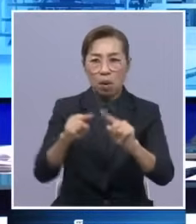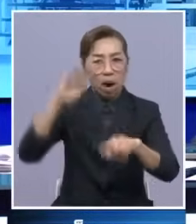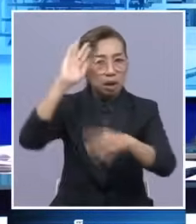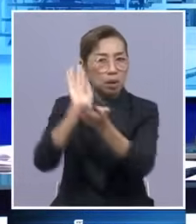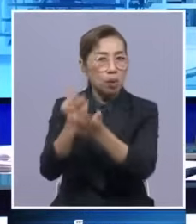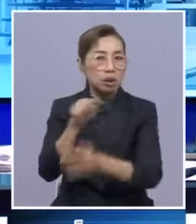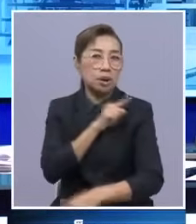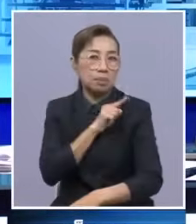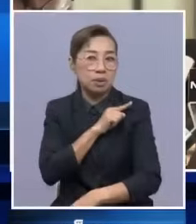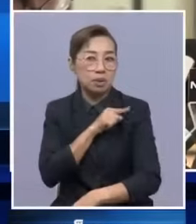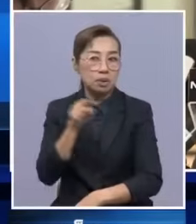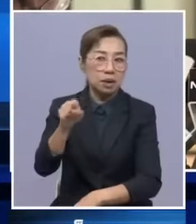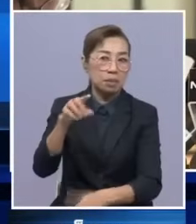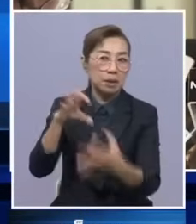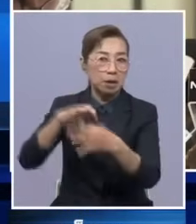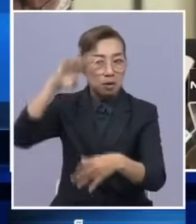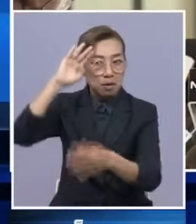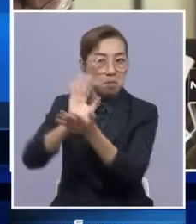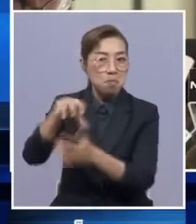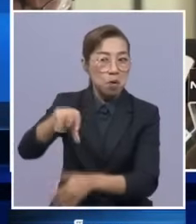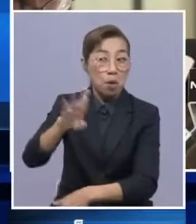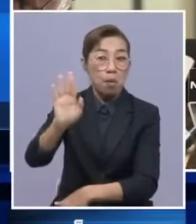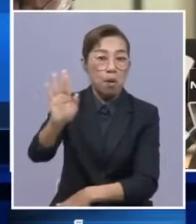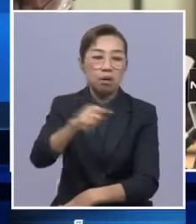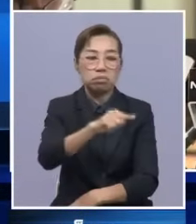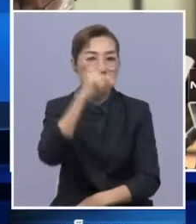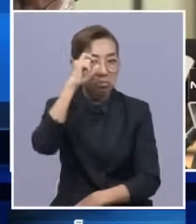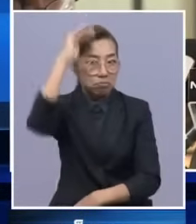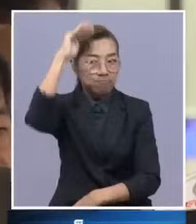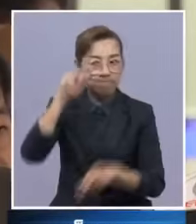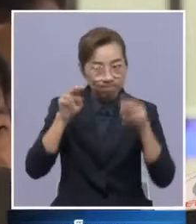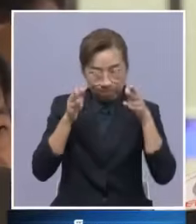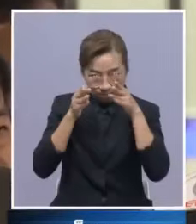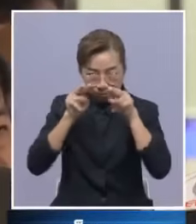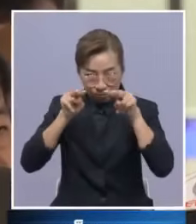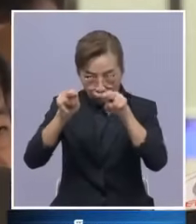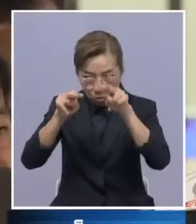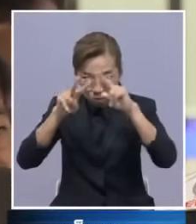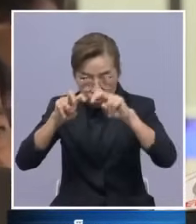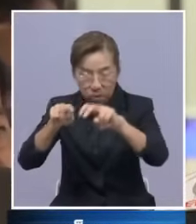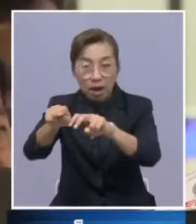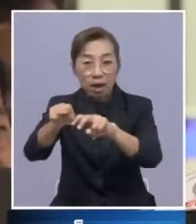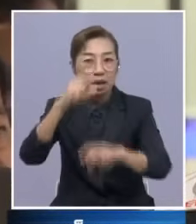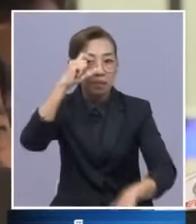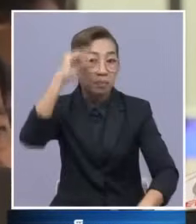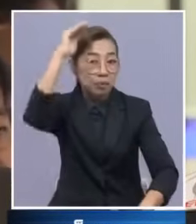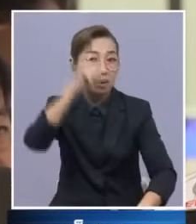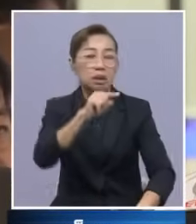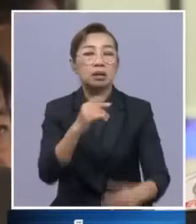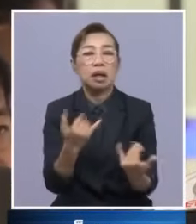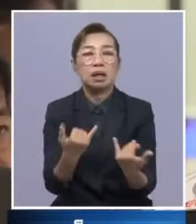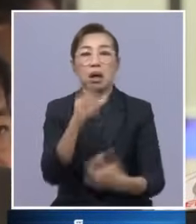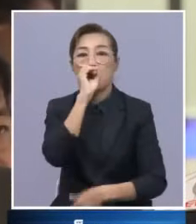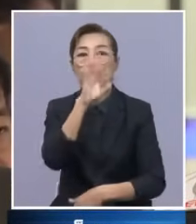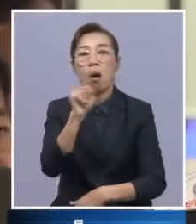คือคุณรังสิมันต์โรมนะที ่ จะตามเรื่องนี้แบบเกาะติดไม่ขาดเลย ใช ่ คุณรังสิมันต์โรมเนี่ยคุณผู้ชมคะล่าสุดเนี่ยนะคะออ